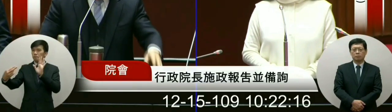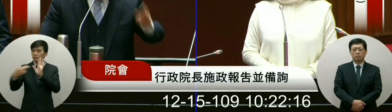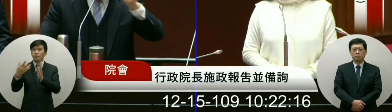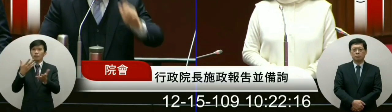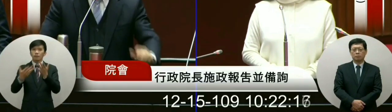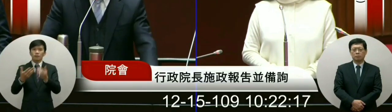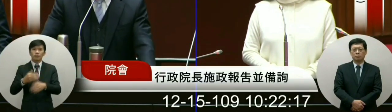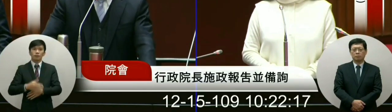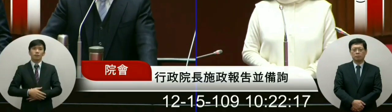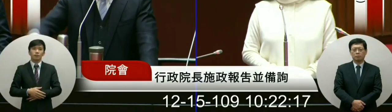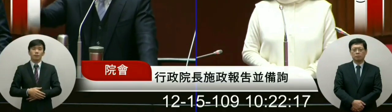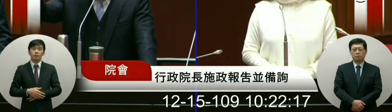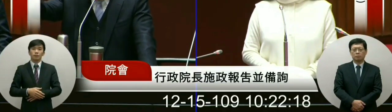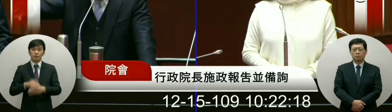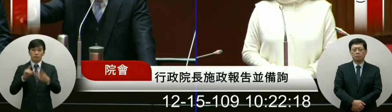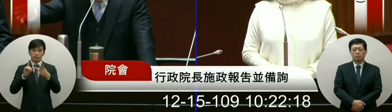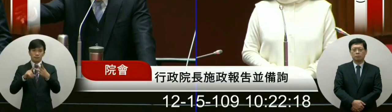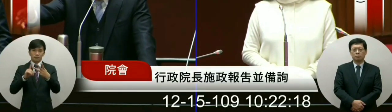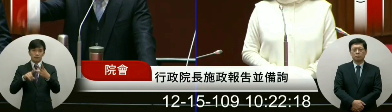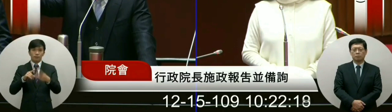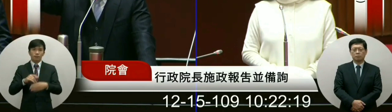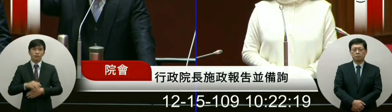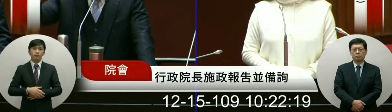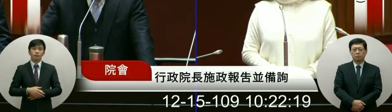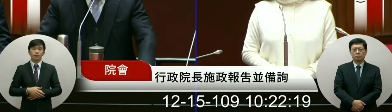楚。第三，对于